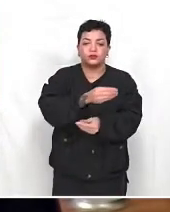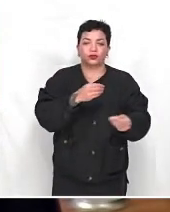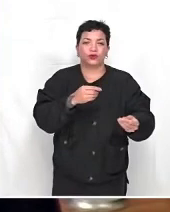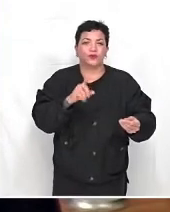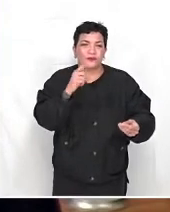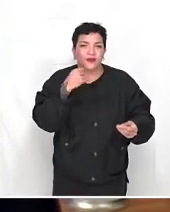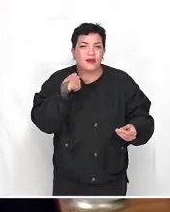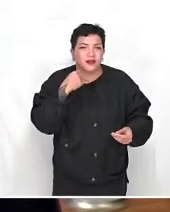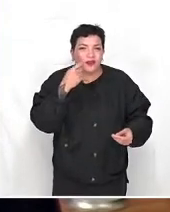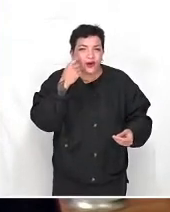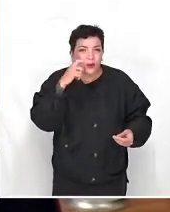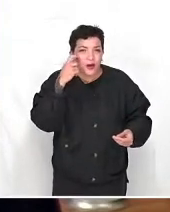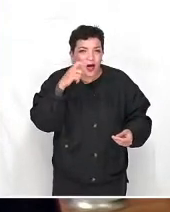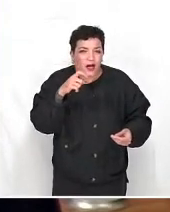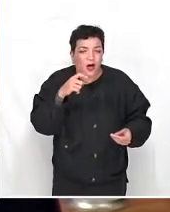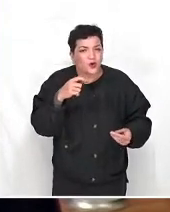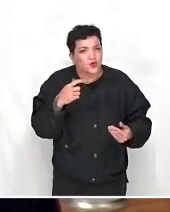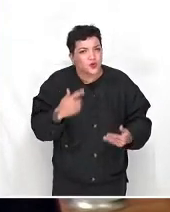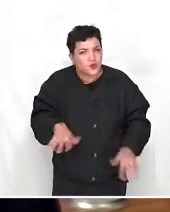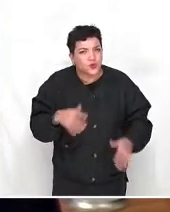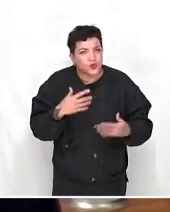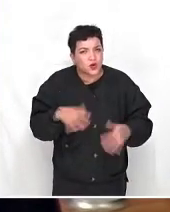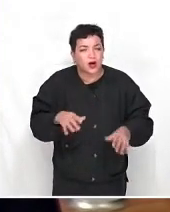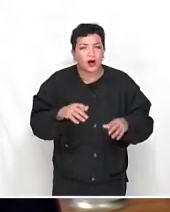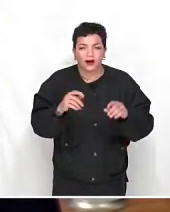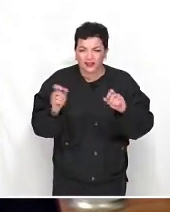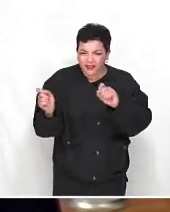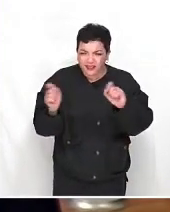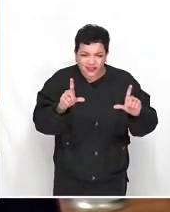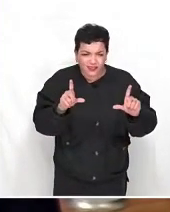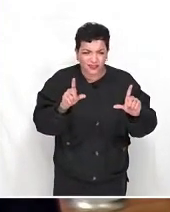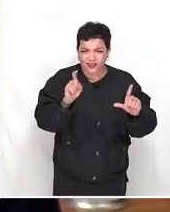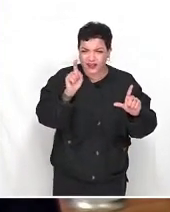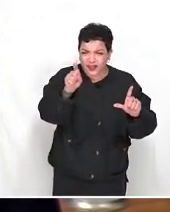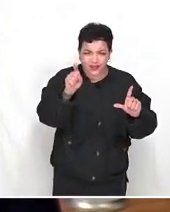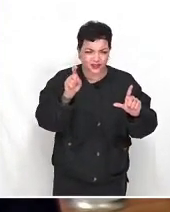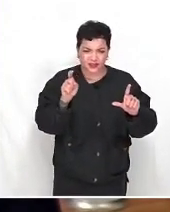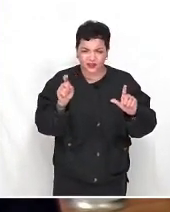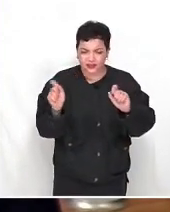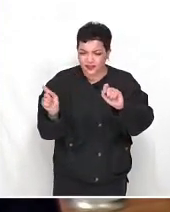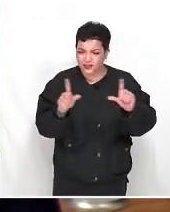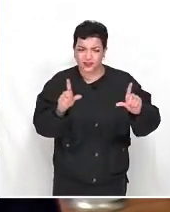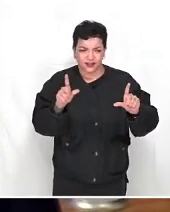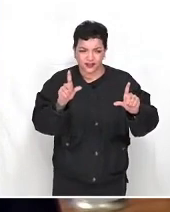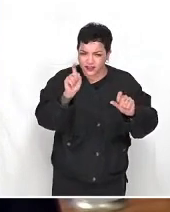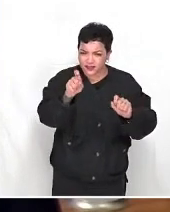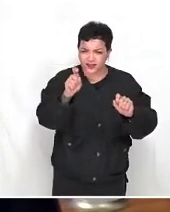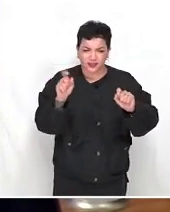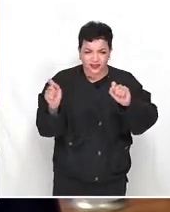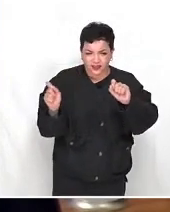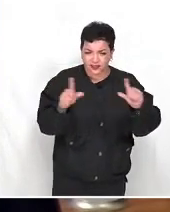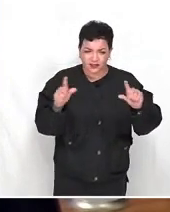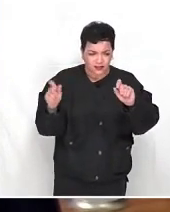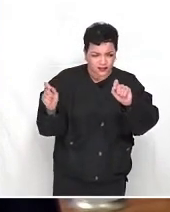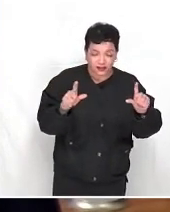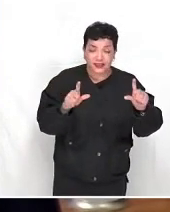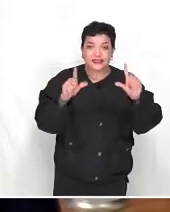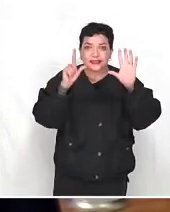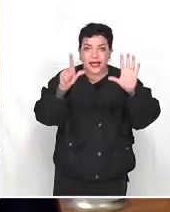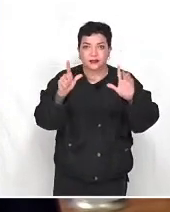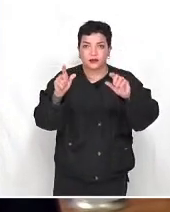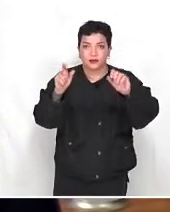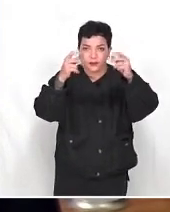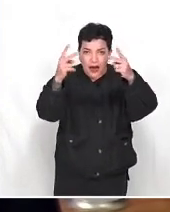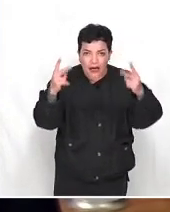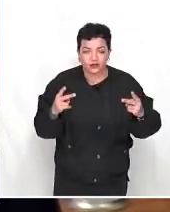compte quel parcours du combattant pour pouvoir y accéder. Pas moins de 7 pages d'écran avant de pouvoir arriver au questionnaire